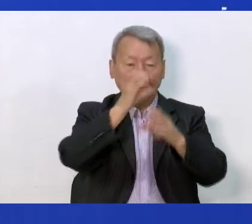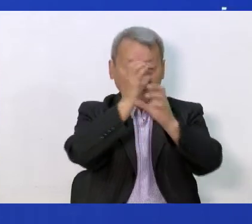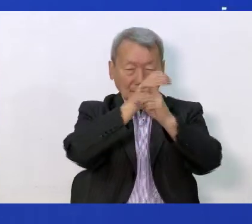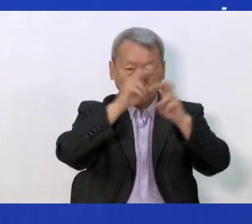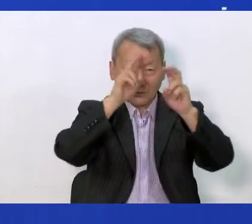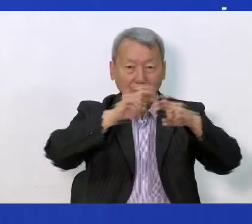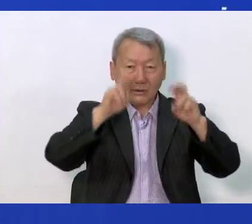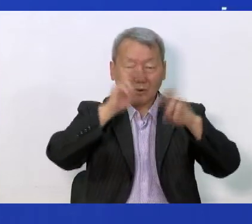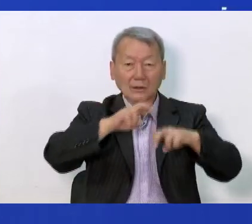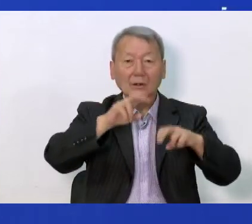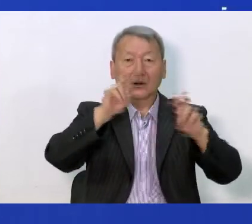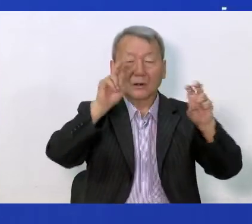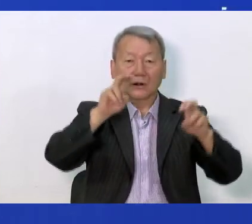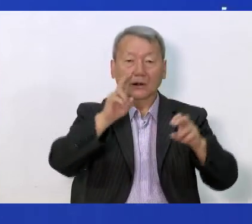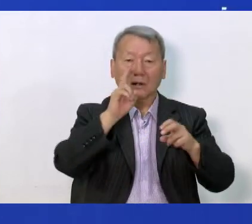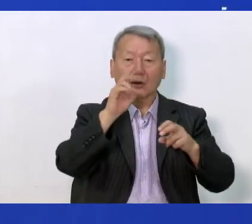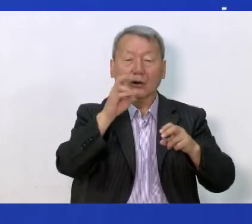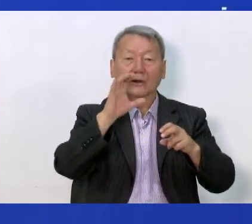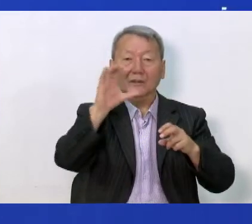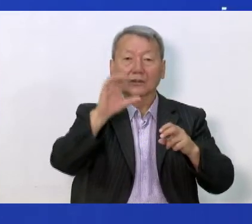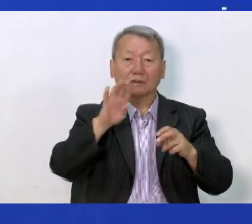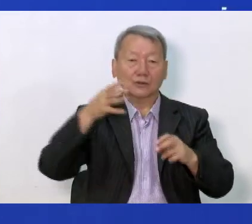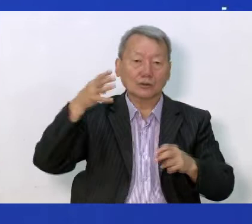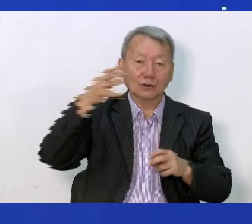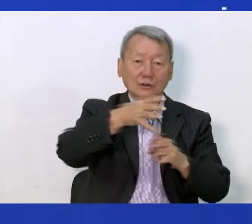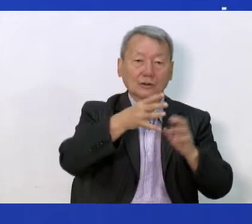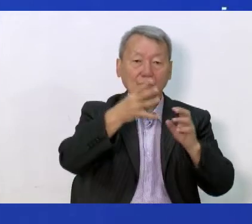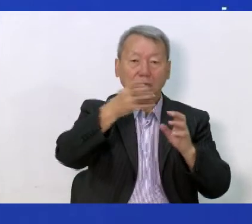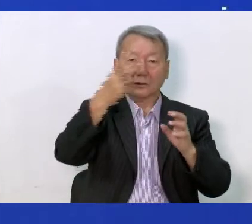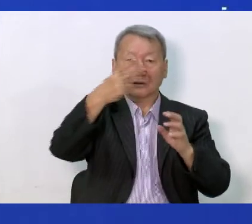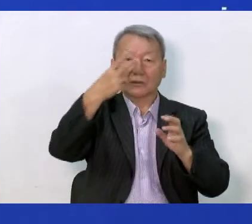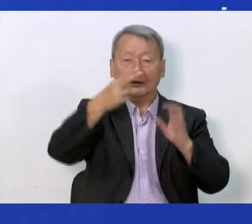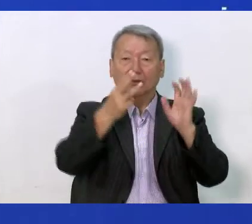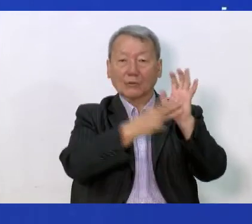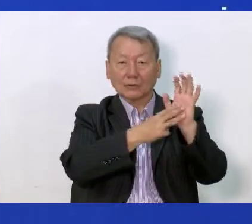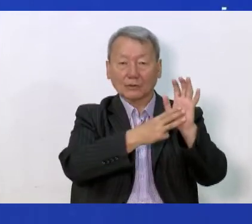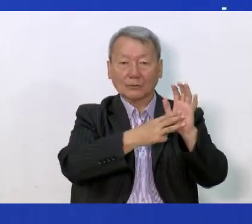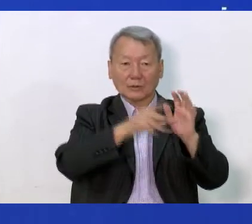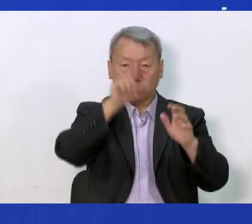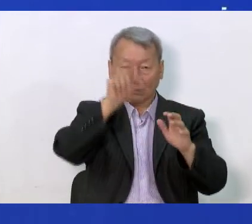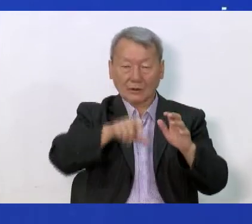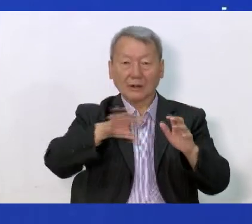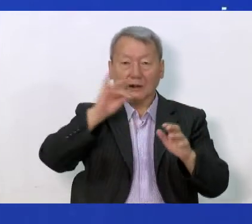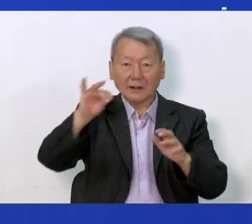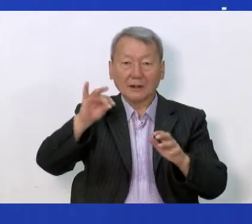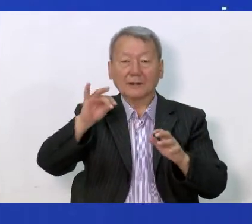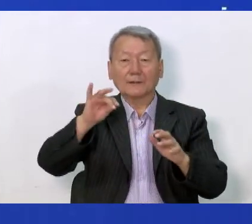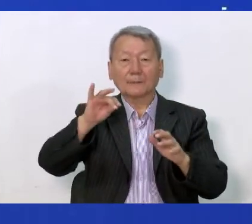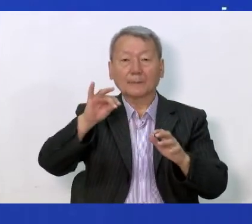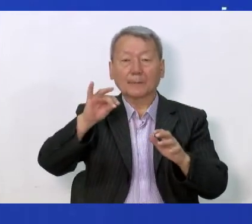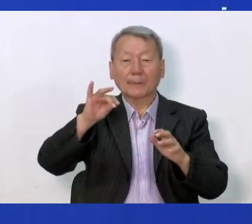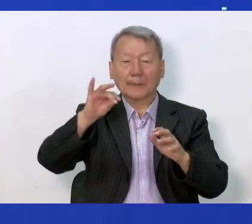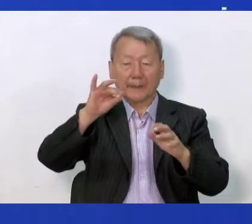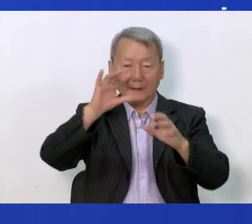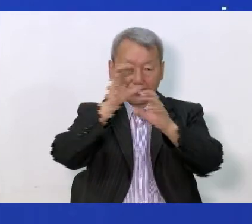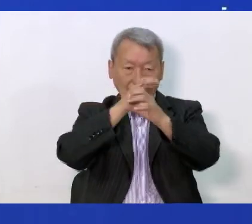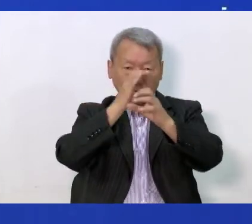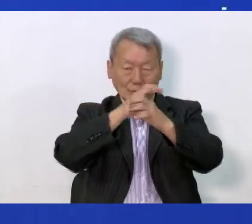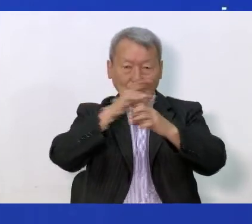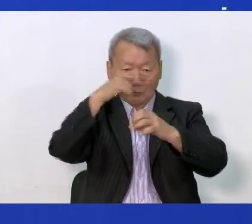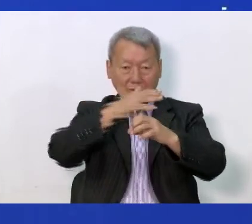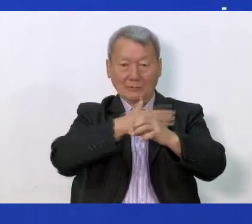лабораторно подтвержденным диагнозом COVID-19 4 428 пациентов и с